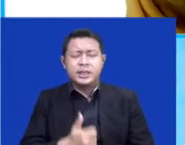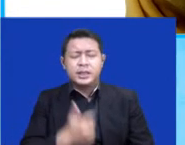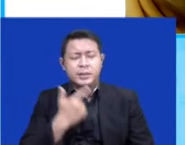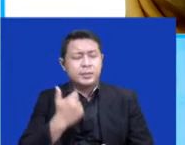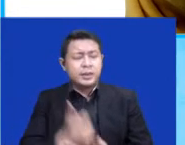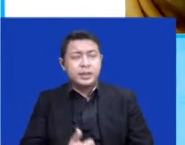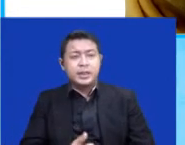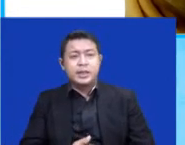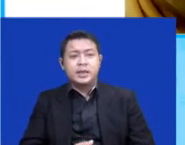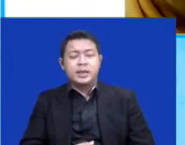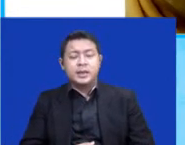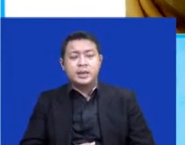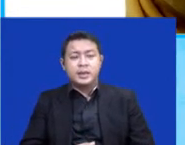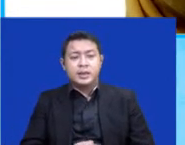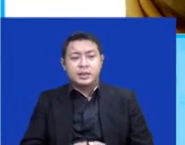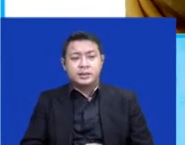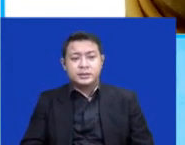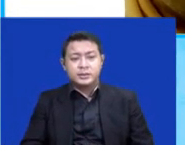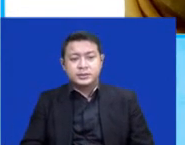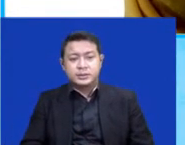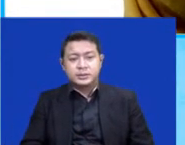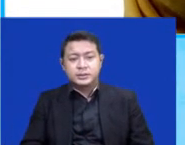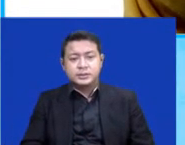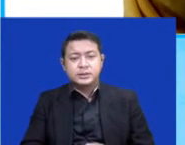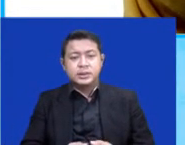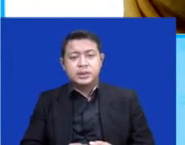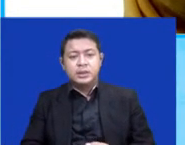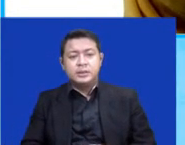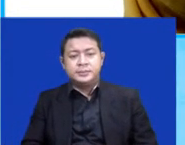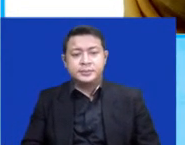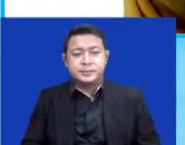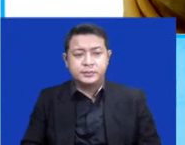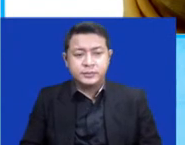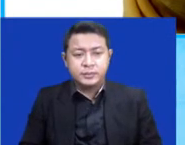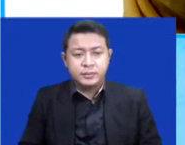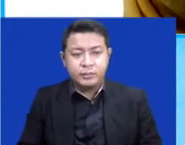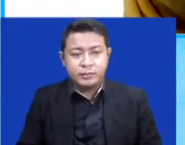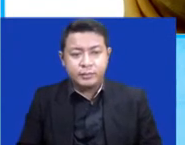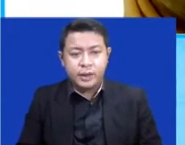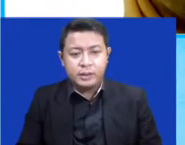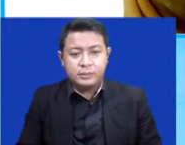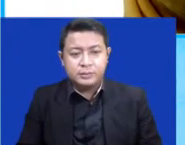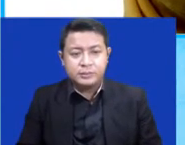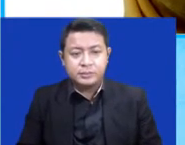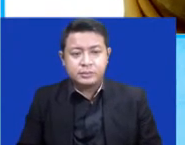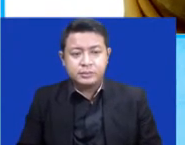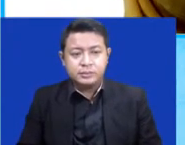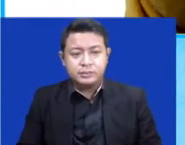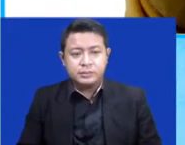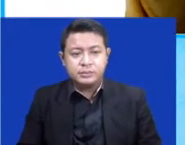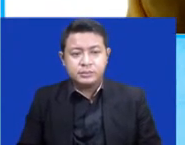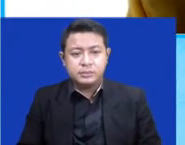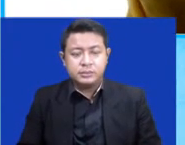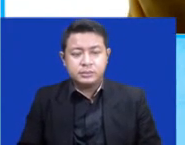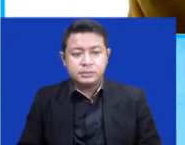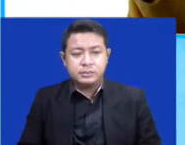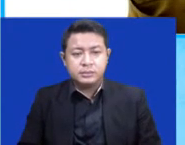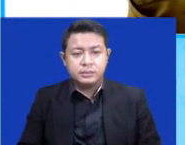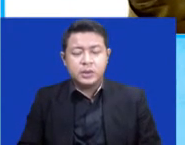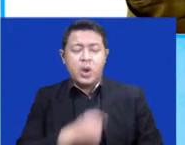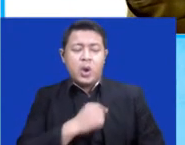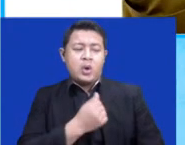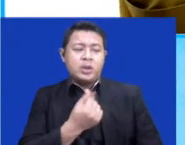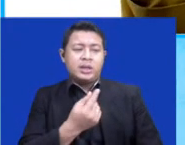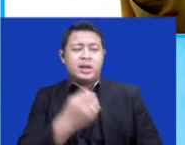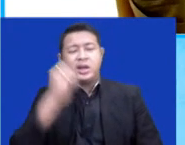Ya, kunci bahagia. Tapi gimana harus mau bahagia? Itu challenge banget. Kalau nggak punya duit gimana mau bahagia gitu kan? Tapi